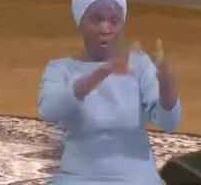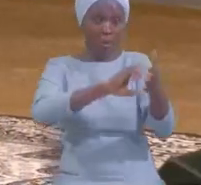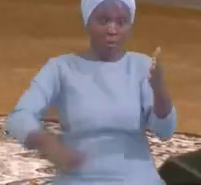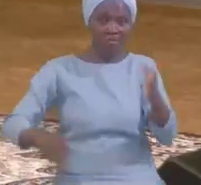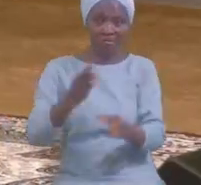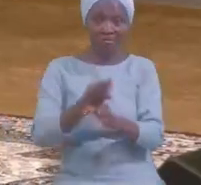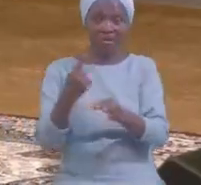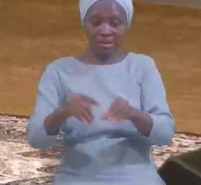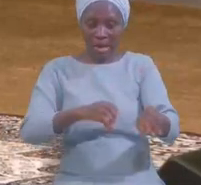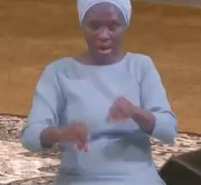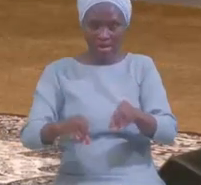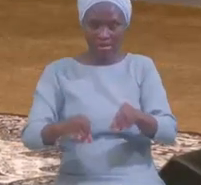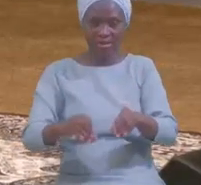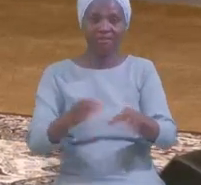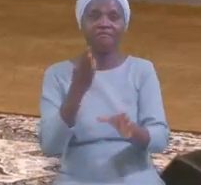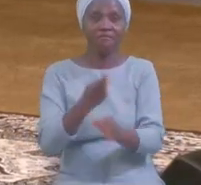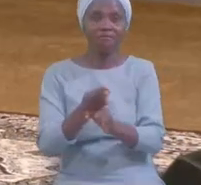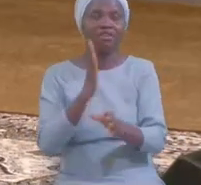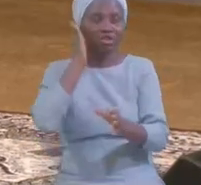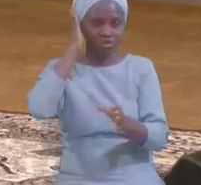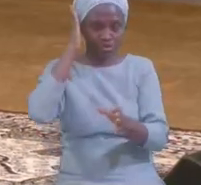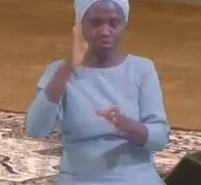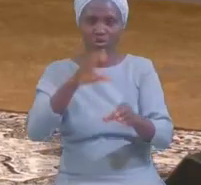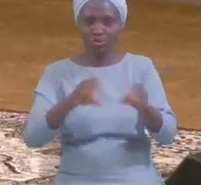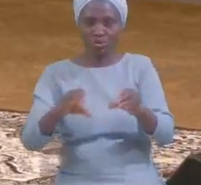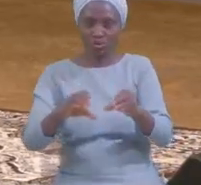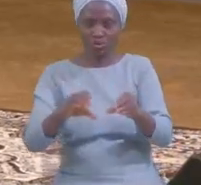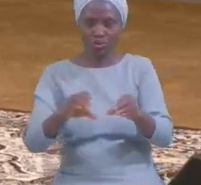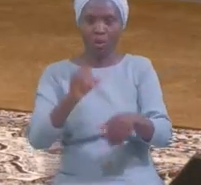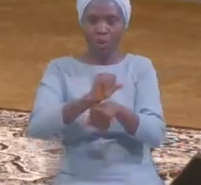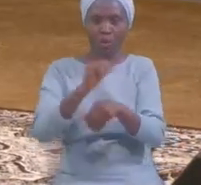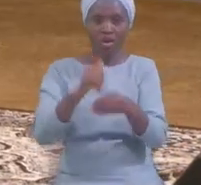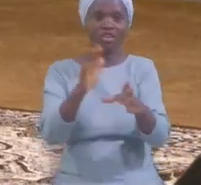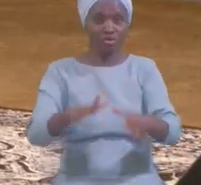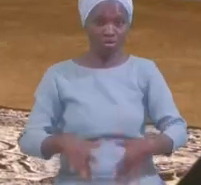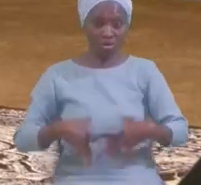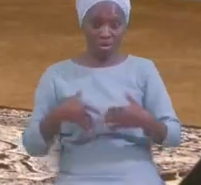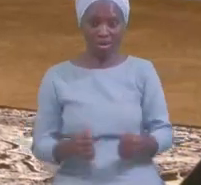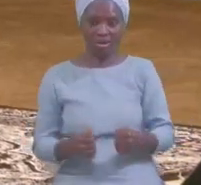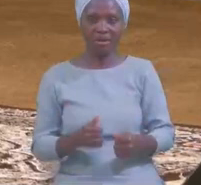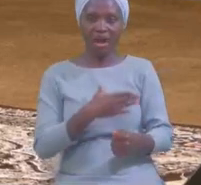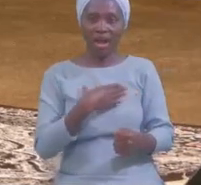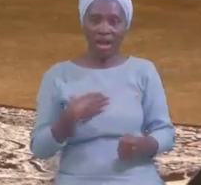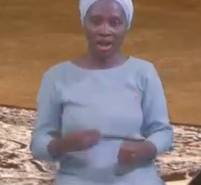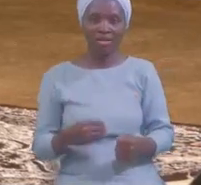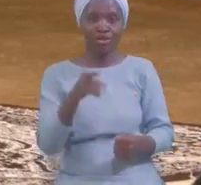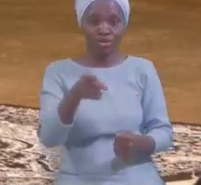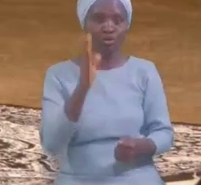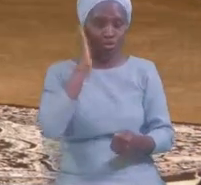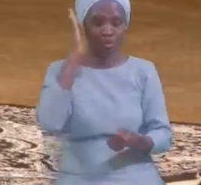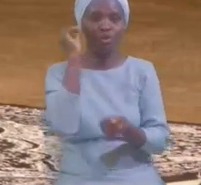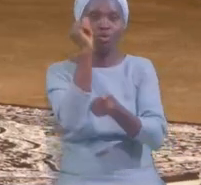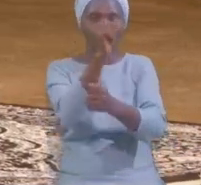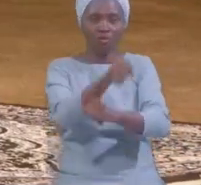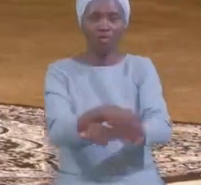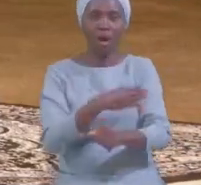foi active va s'activer dans votre vie. Et par votre foi, vous allez vaincre, vous aurez